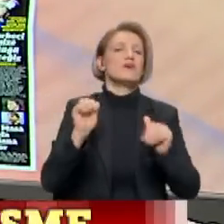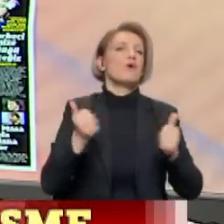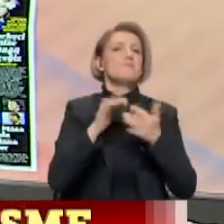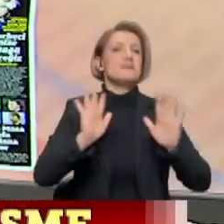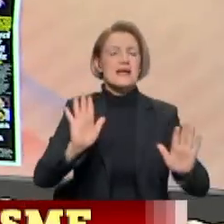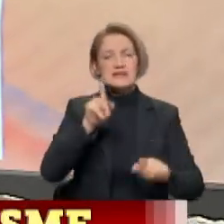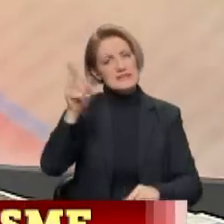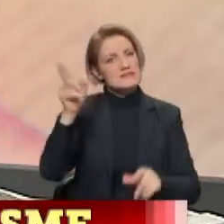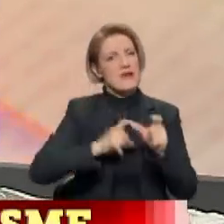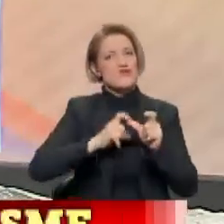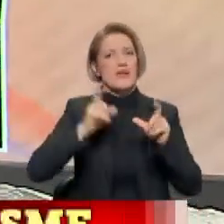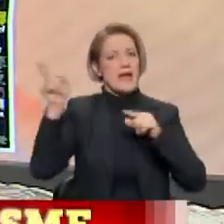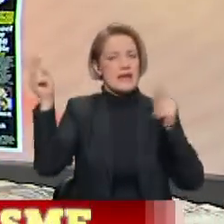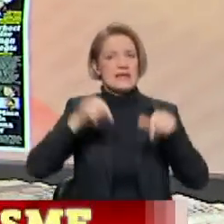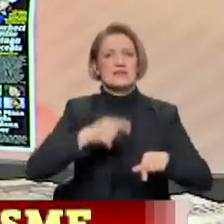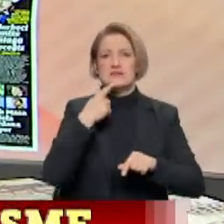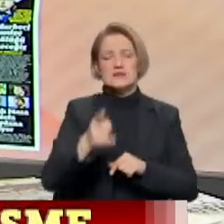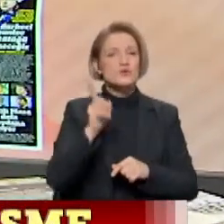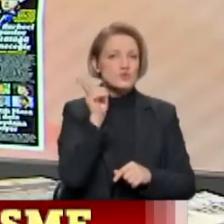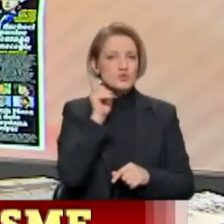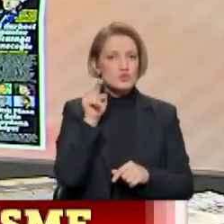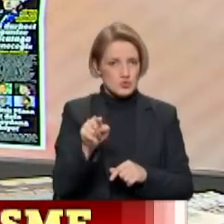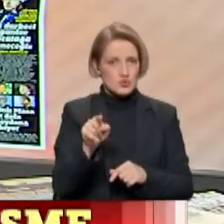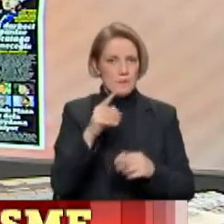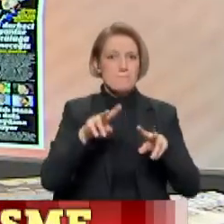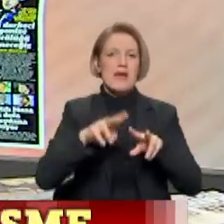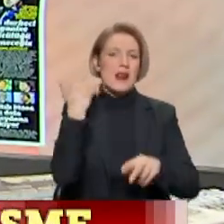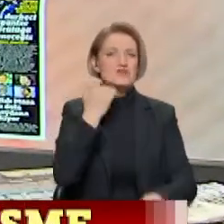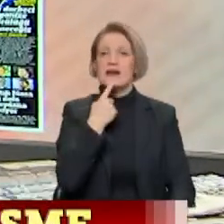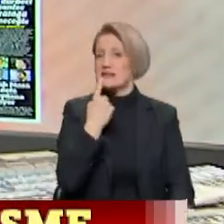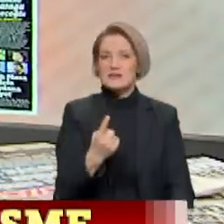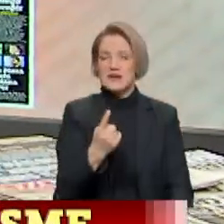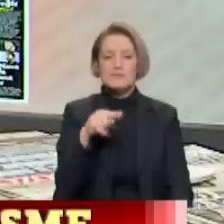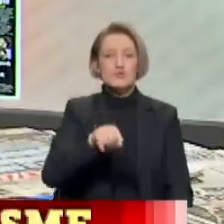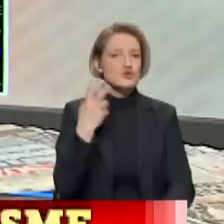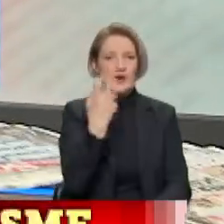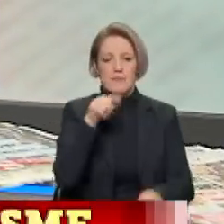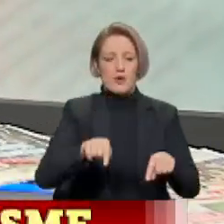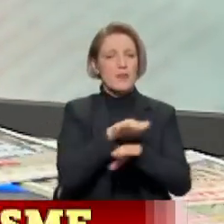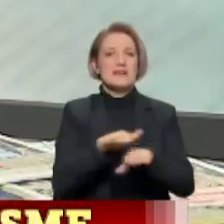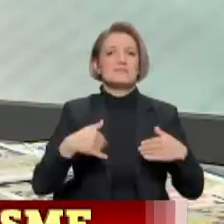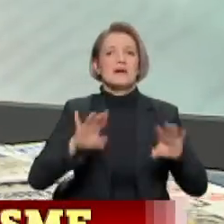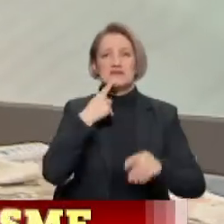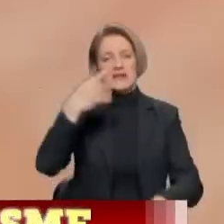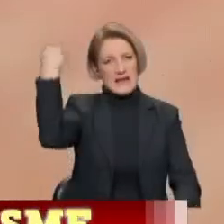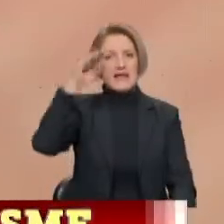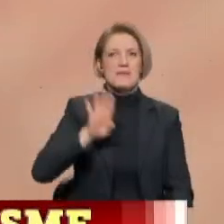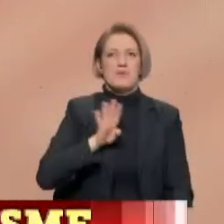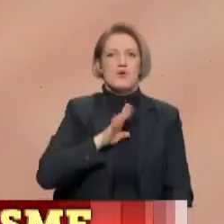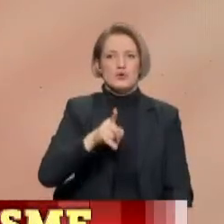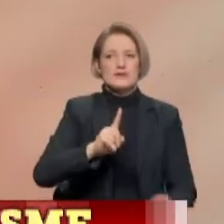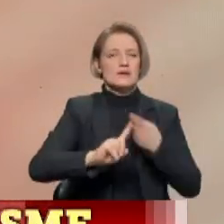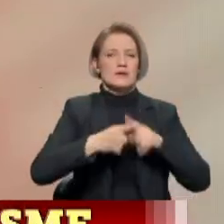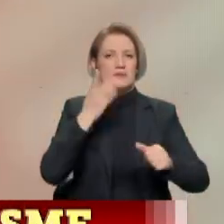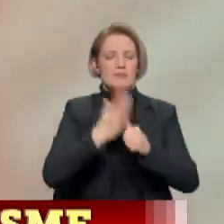işte gördünüz ve duydunuz Meral Akşener, bu şarkı burada bitmez sözleri. Yeni Çağ Gazetesi, İmamoğlu'na siyasi